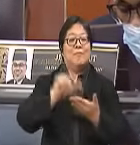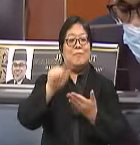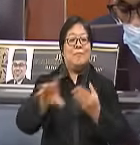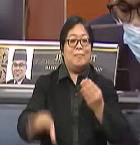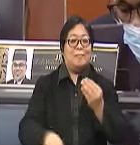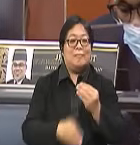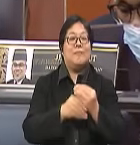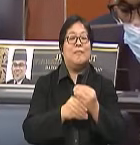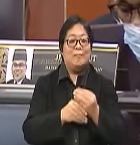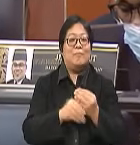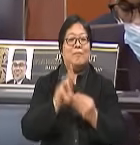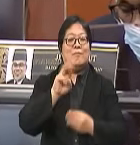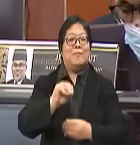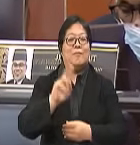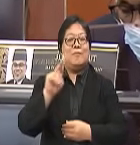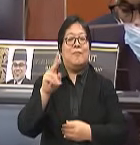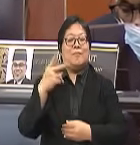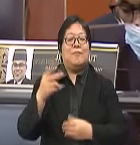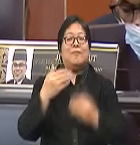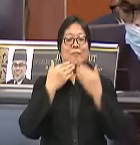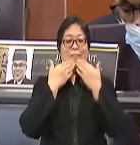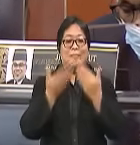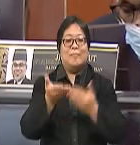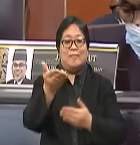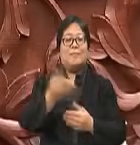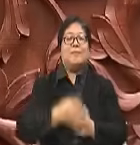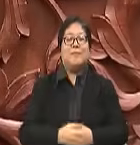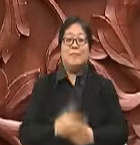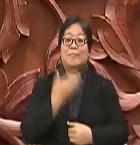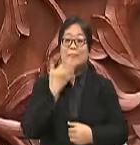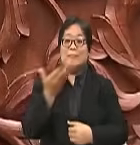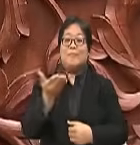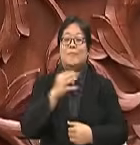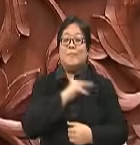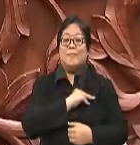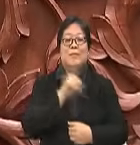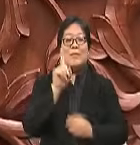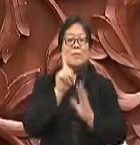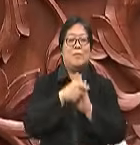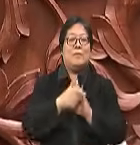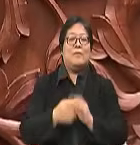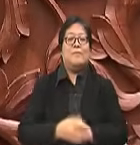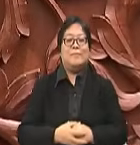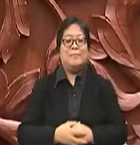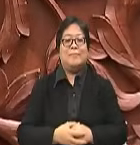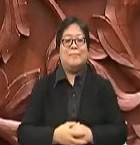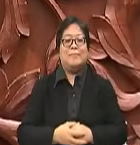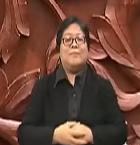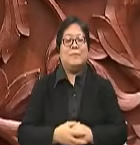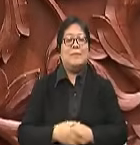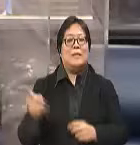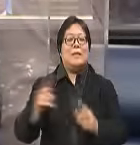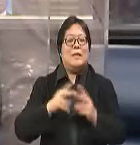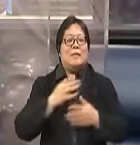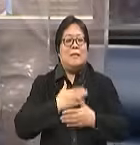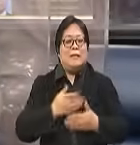dimasukkan semula dalam rancangan bisa keberhasilan olehnya maupun teknik tidak menteri satu menit sangat